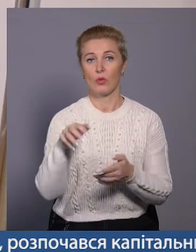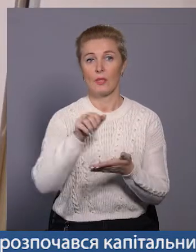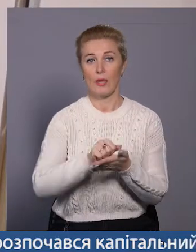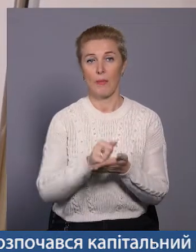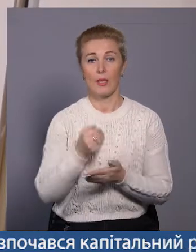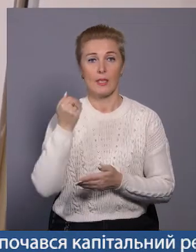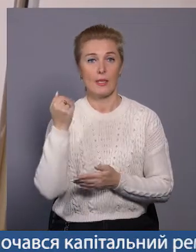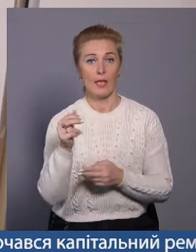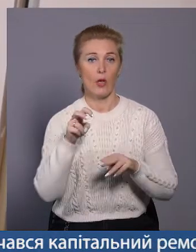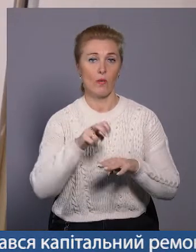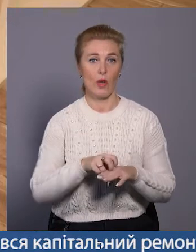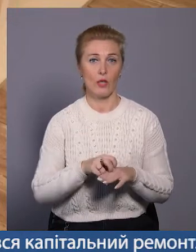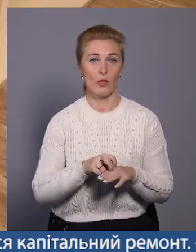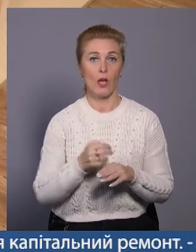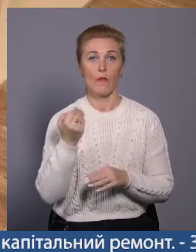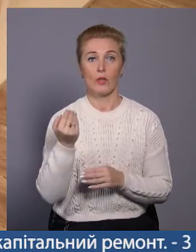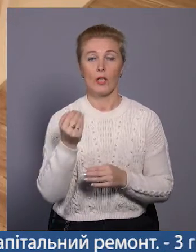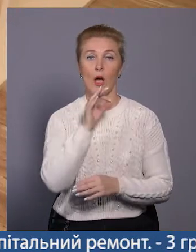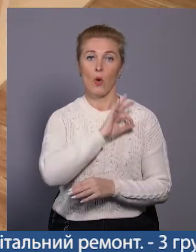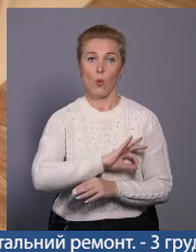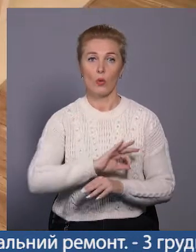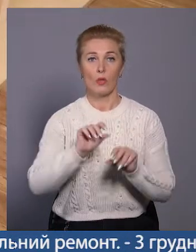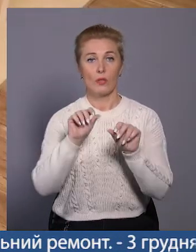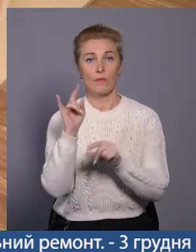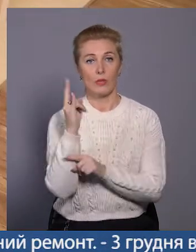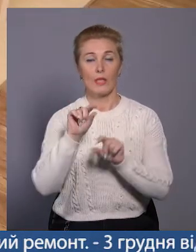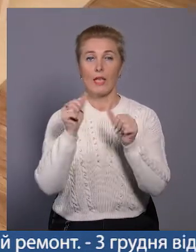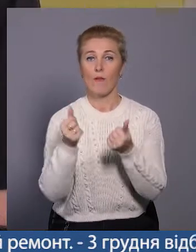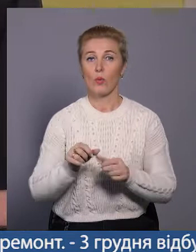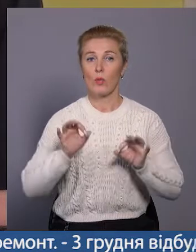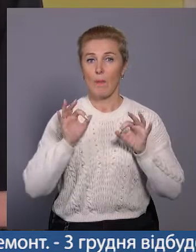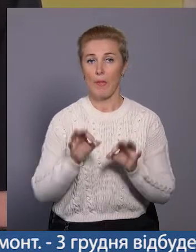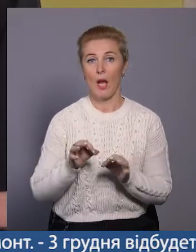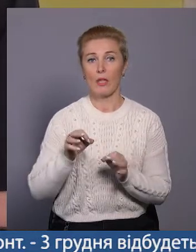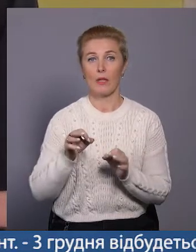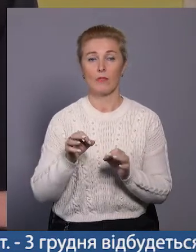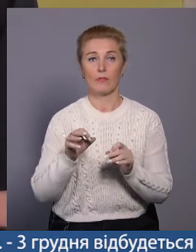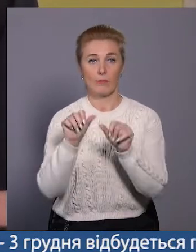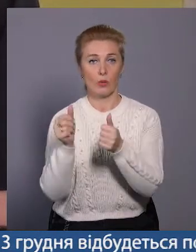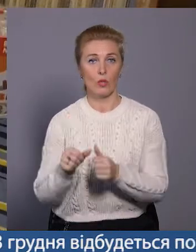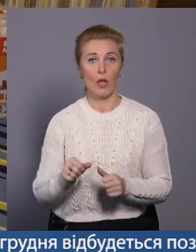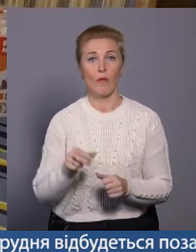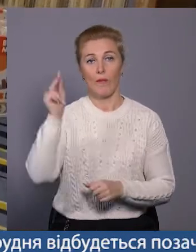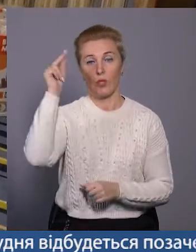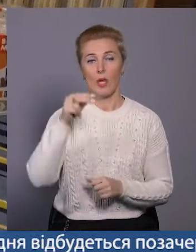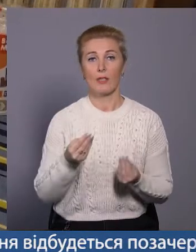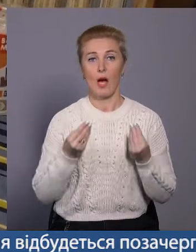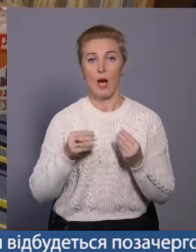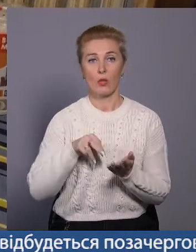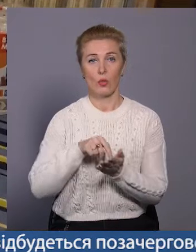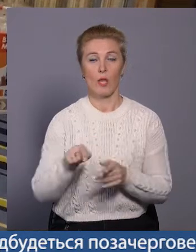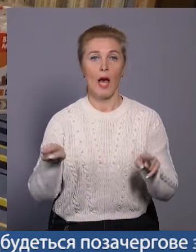нею реабілітолог. Яку вони дають користь, це дитини формується правильна постава. Вчаться дітки гарно ходити. Також у